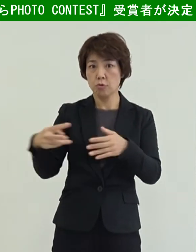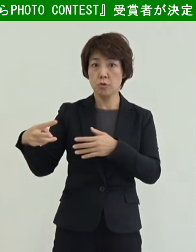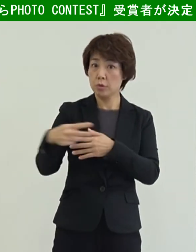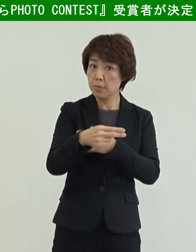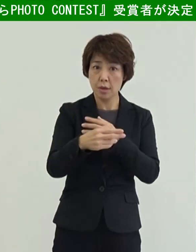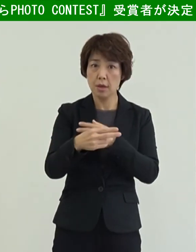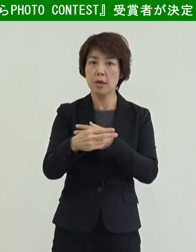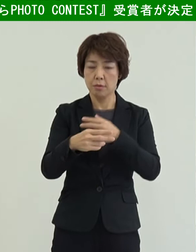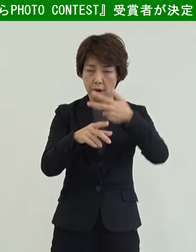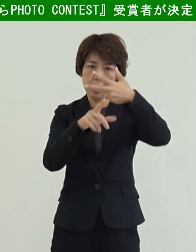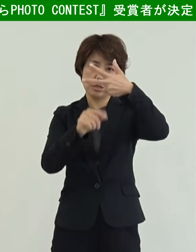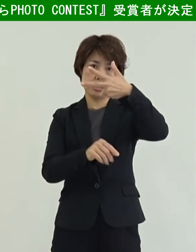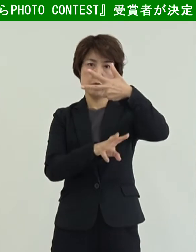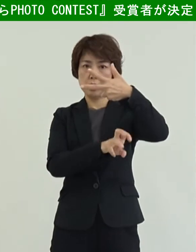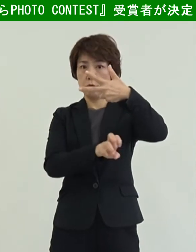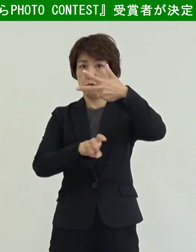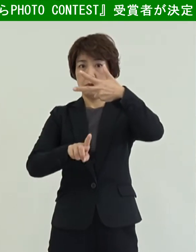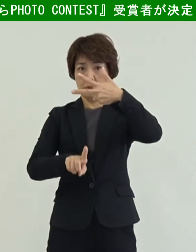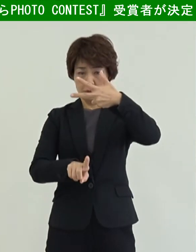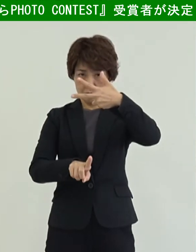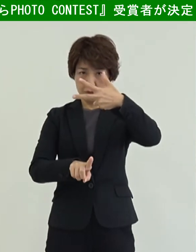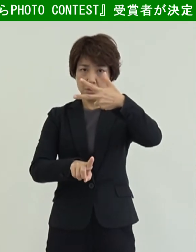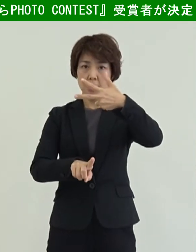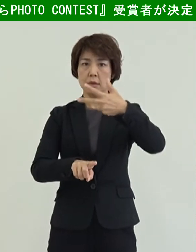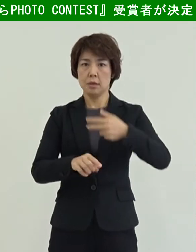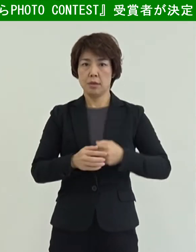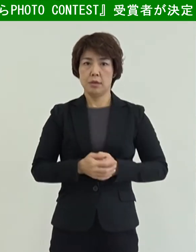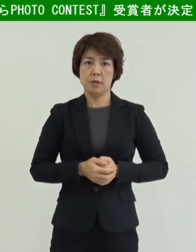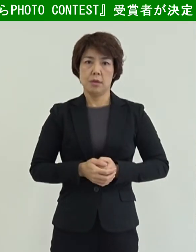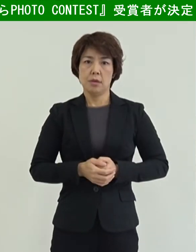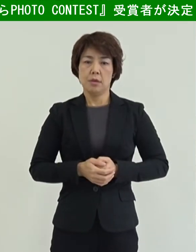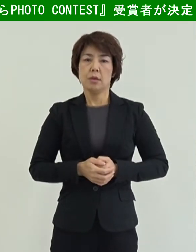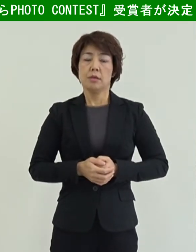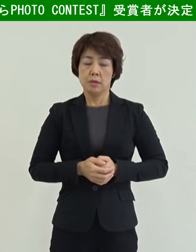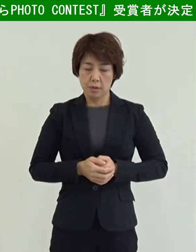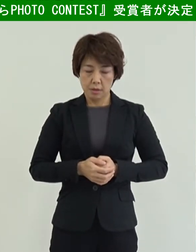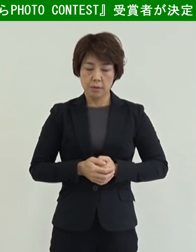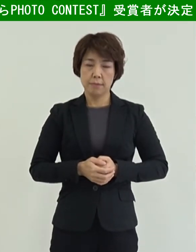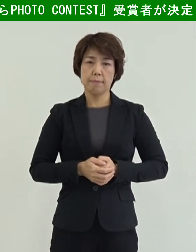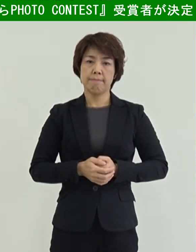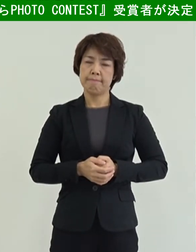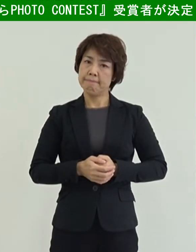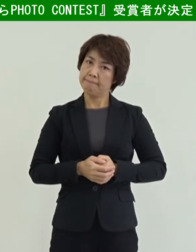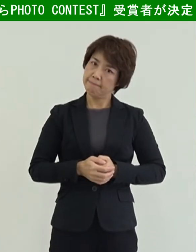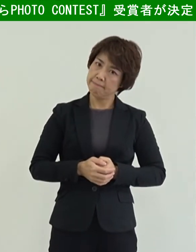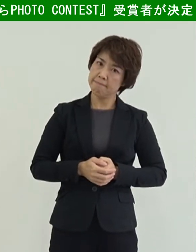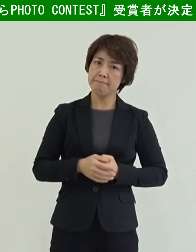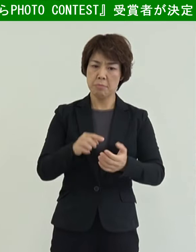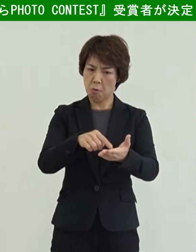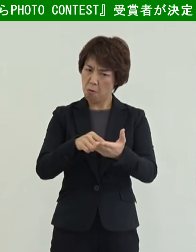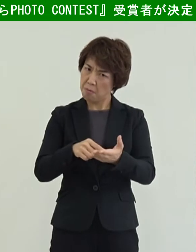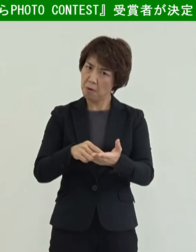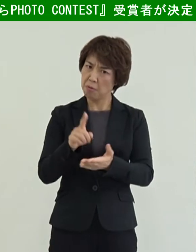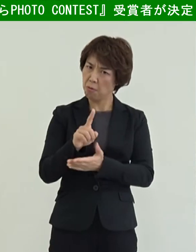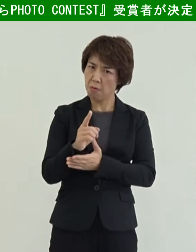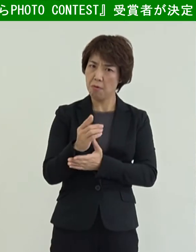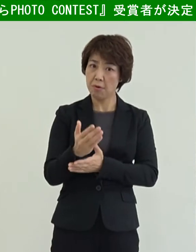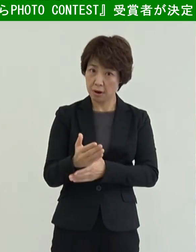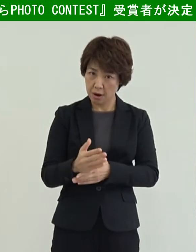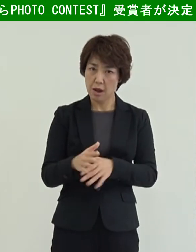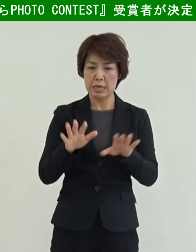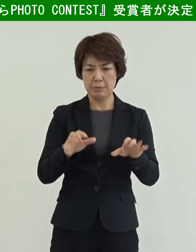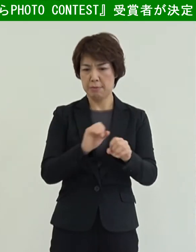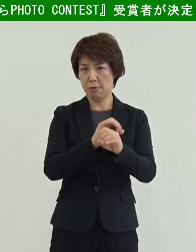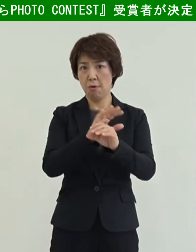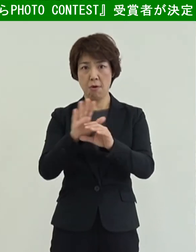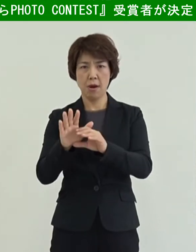7月31日ですのでどれだけの方があるだろうか果たしてこの頃の